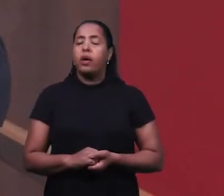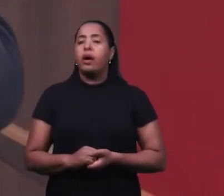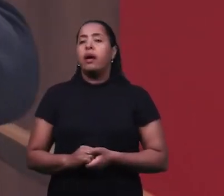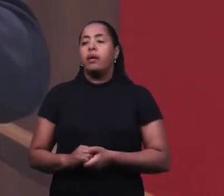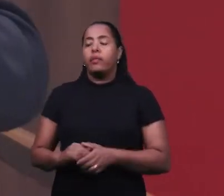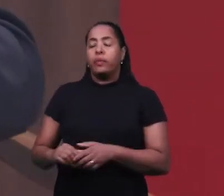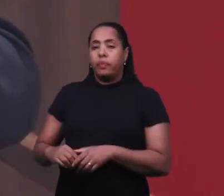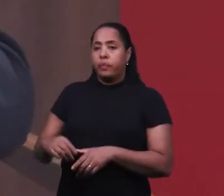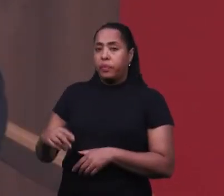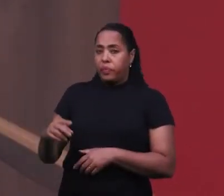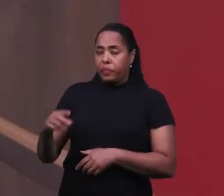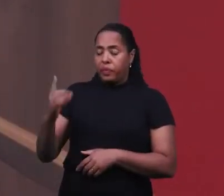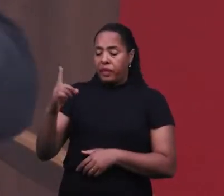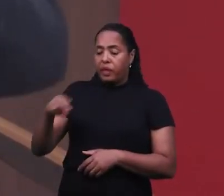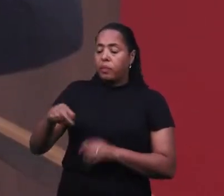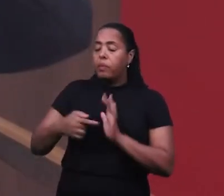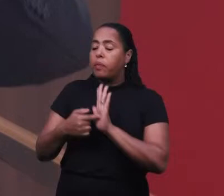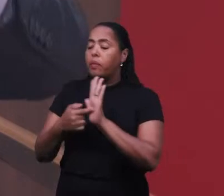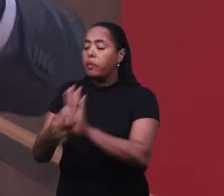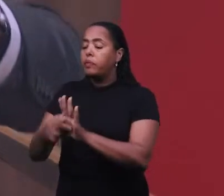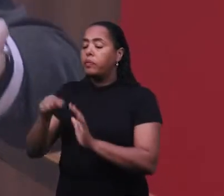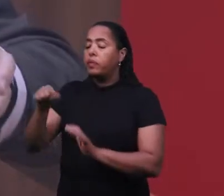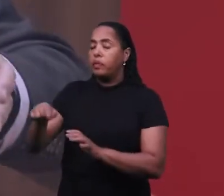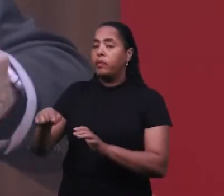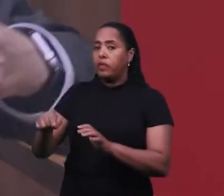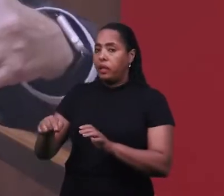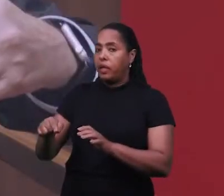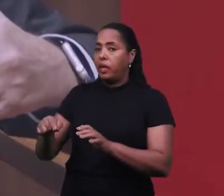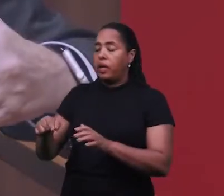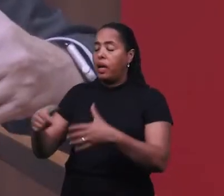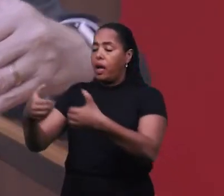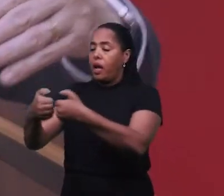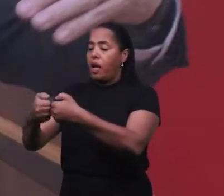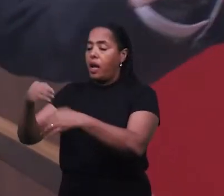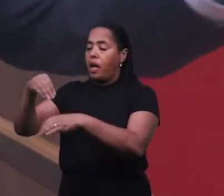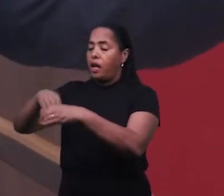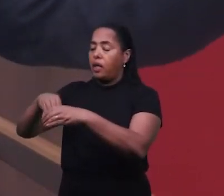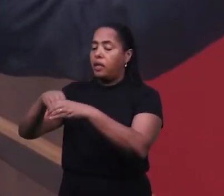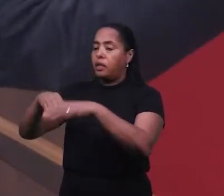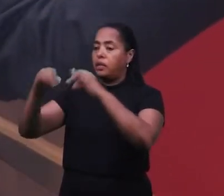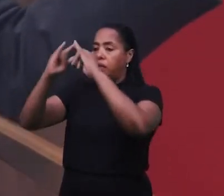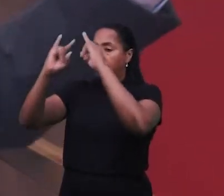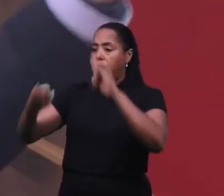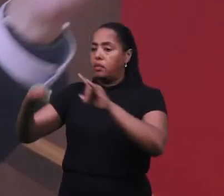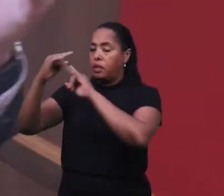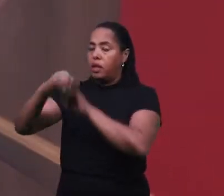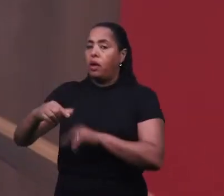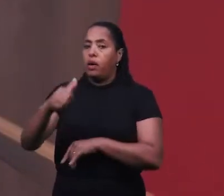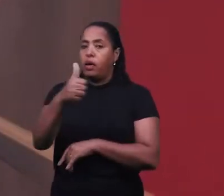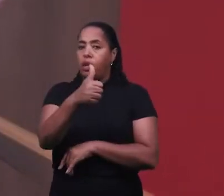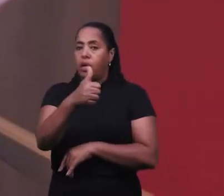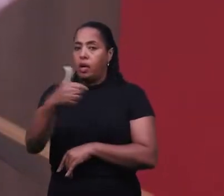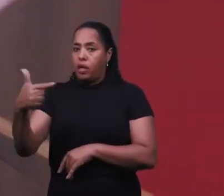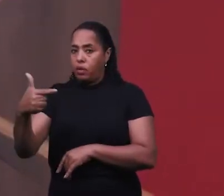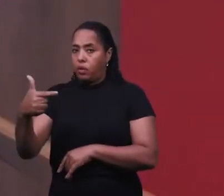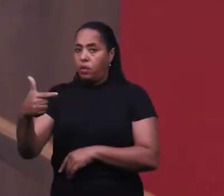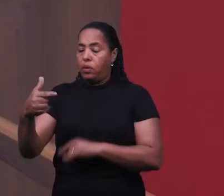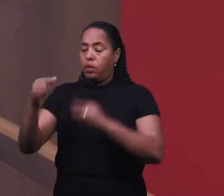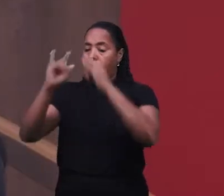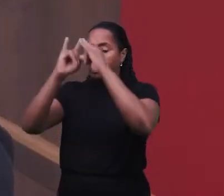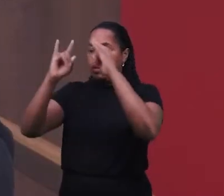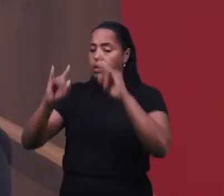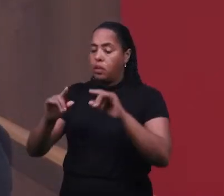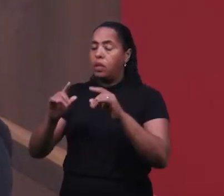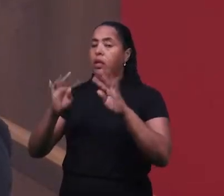Ça, c'est la partie historique. Daniel a même rappelé que l'arche était dans le tabernacle et les 12 tribus